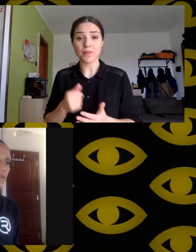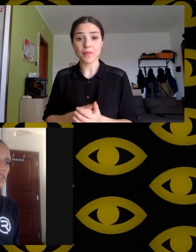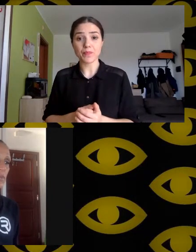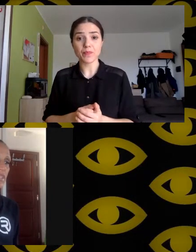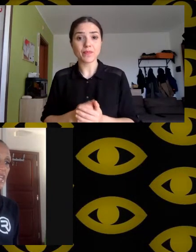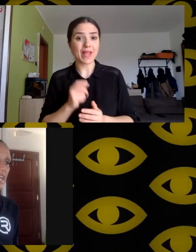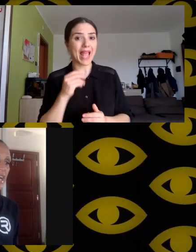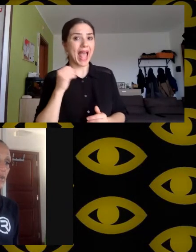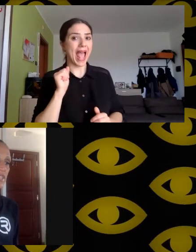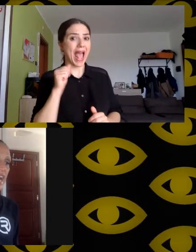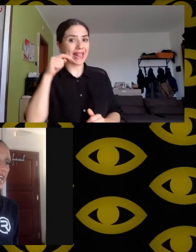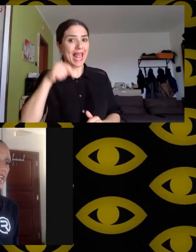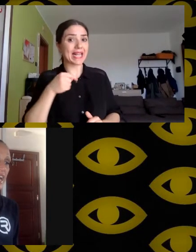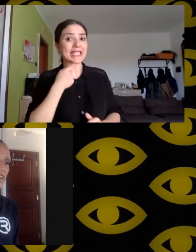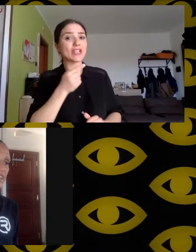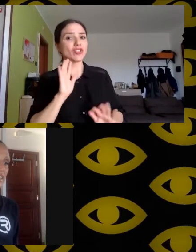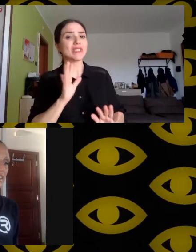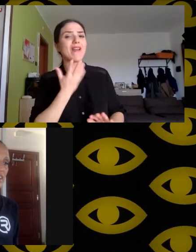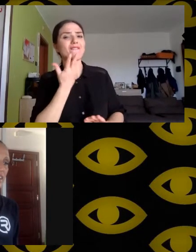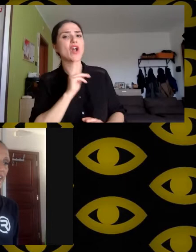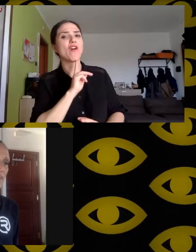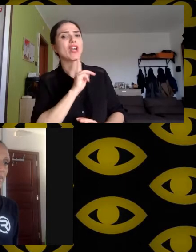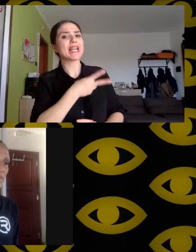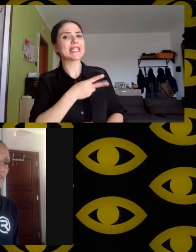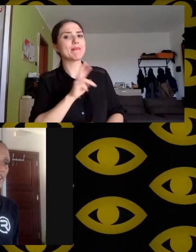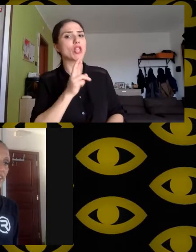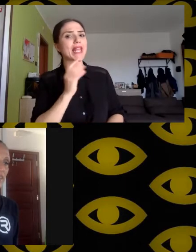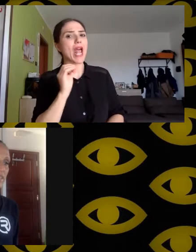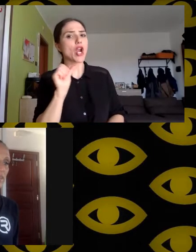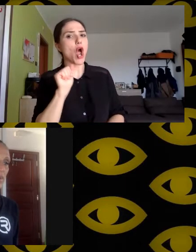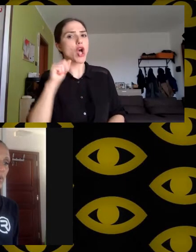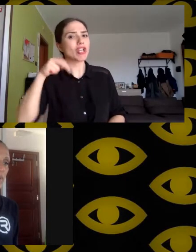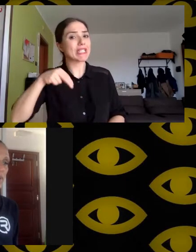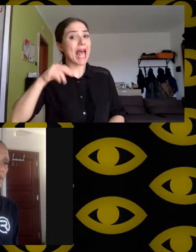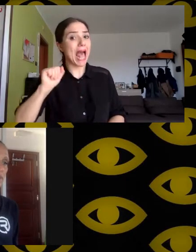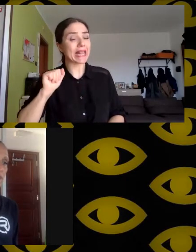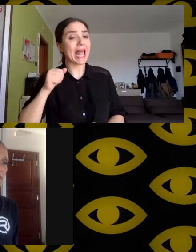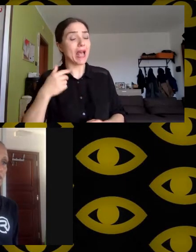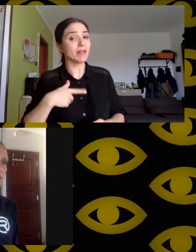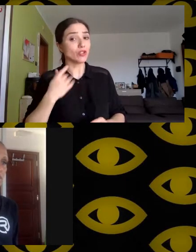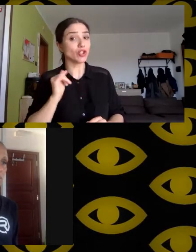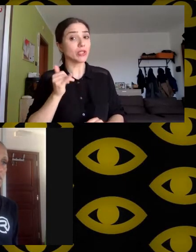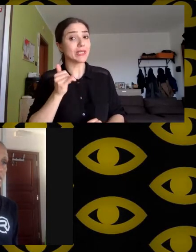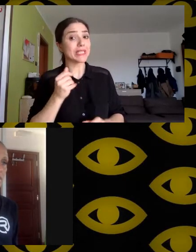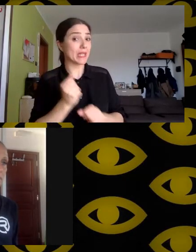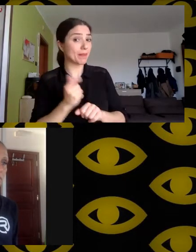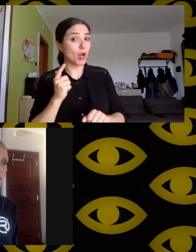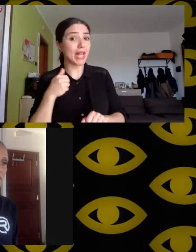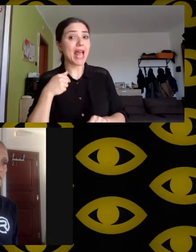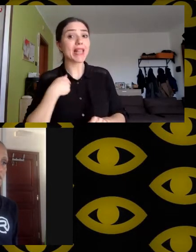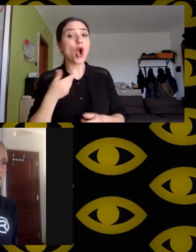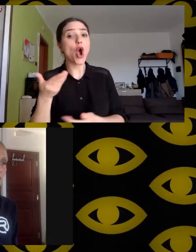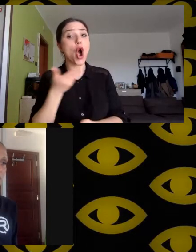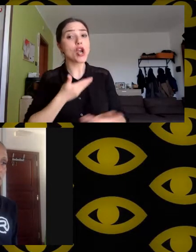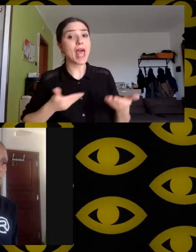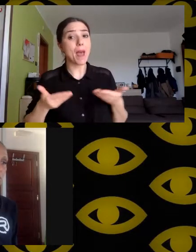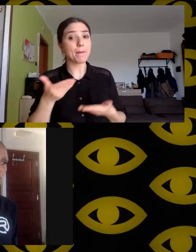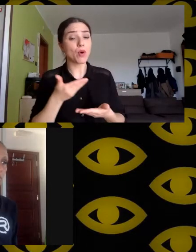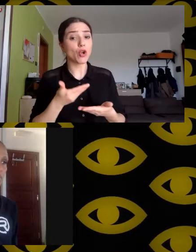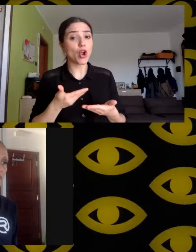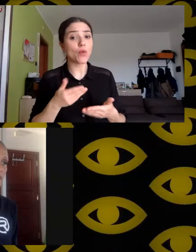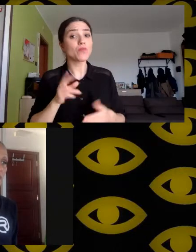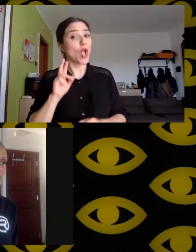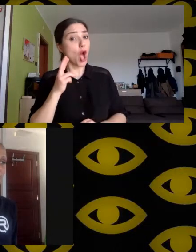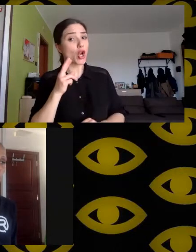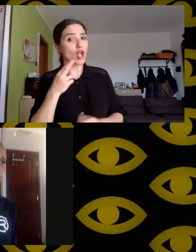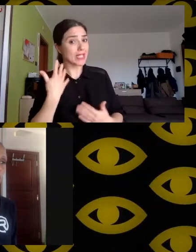abbiamo... volevo rispondere a Rosanna, sì, che è importante. Noi stiamo collaborando io so, questa la cosa che dice Rosanna è